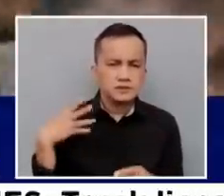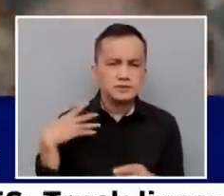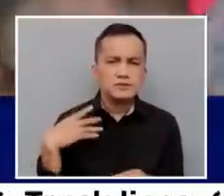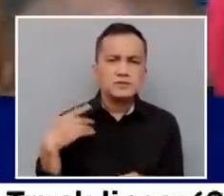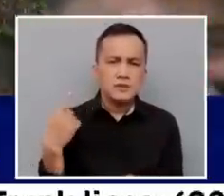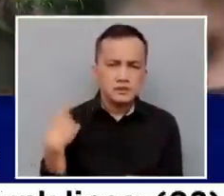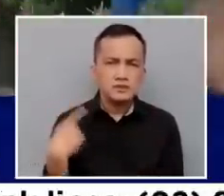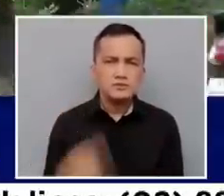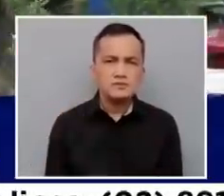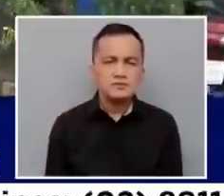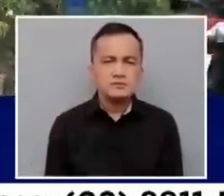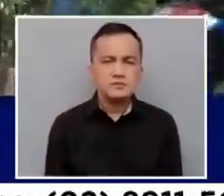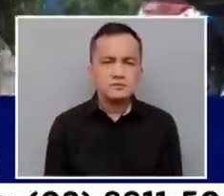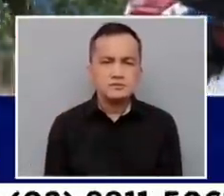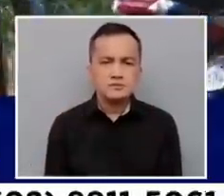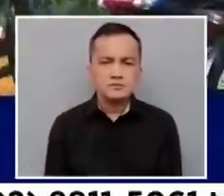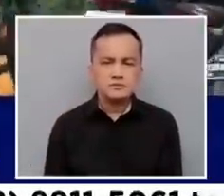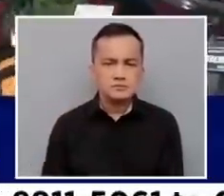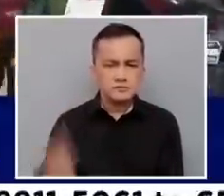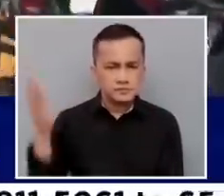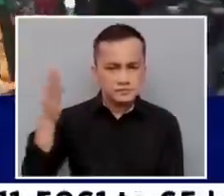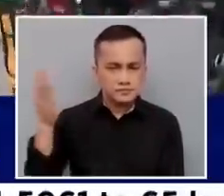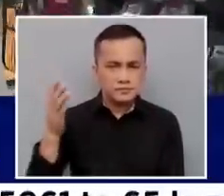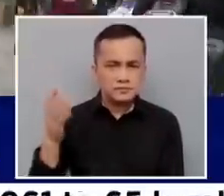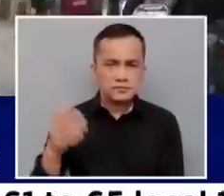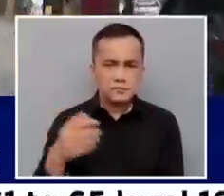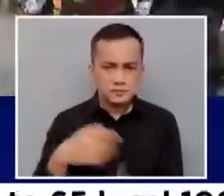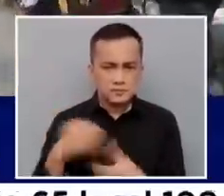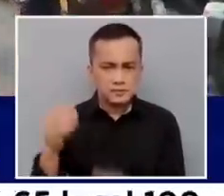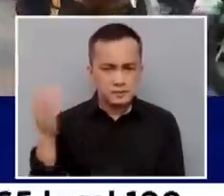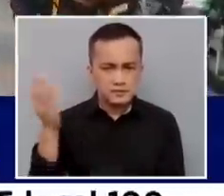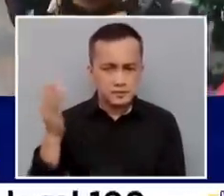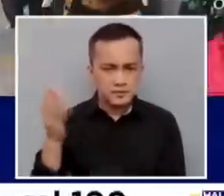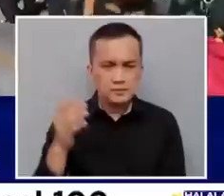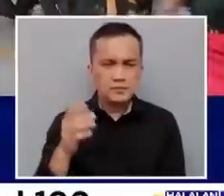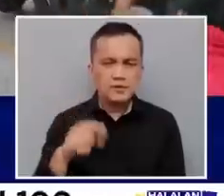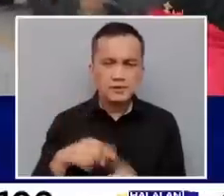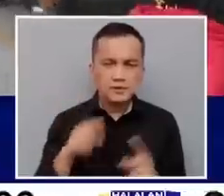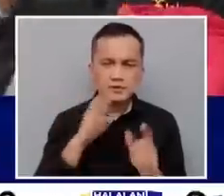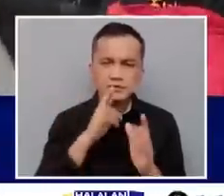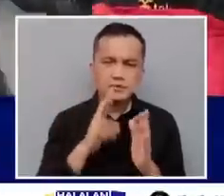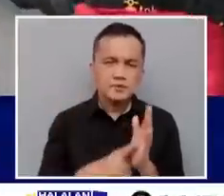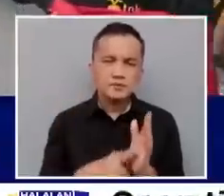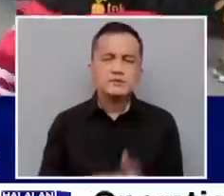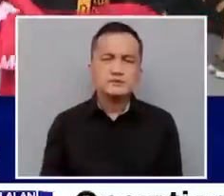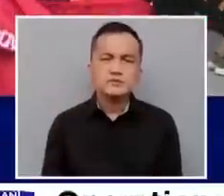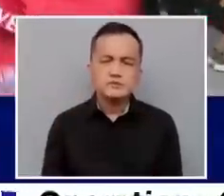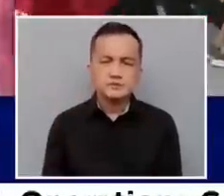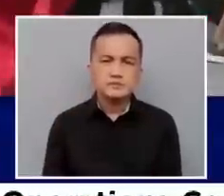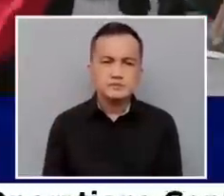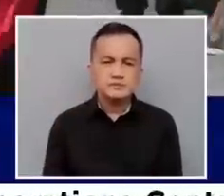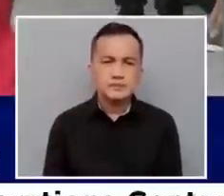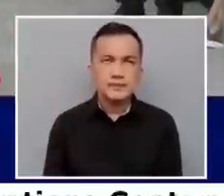ng talumpati. Naglabas naman ng talumpati, pero tape na yun eh. Pero yung kagabi.